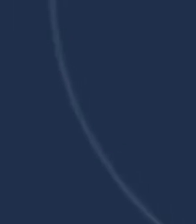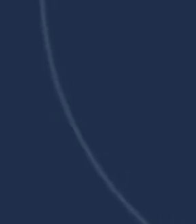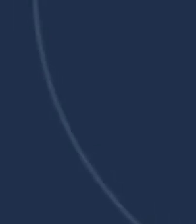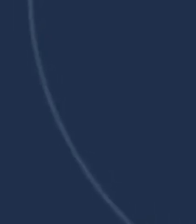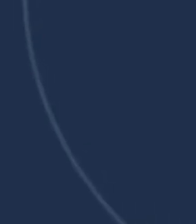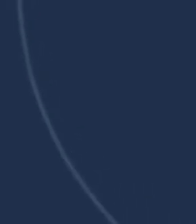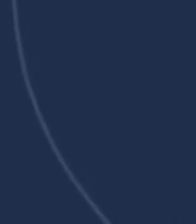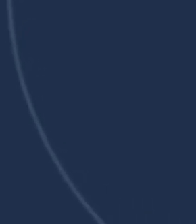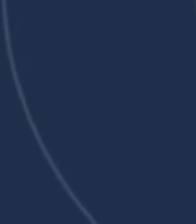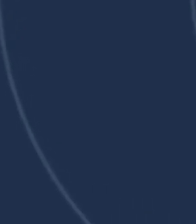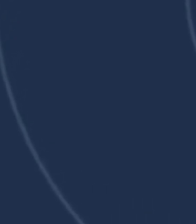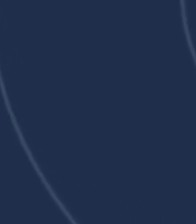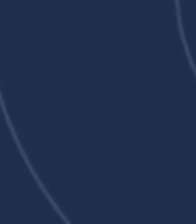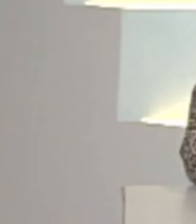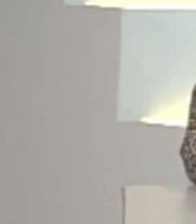Музика